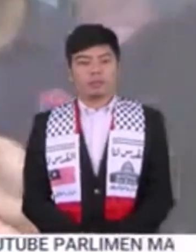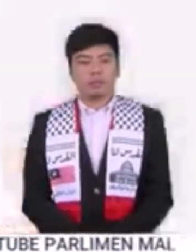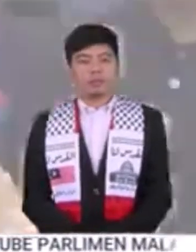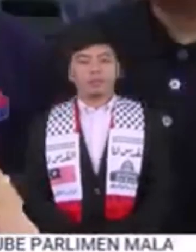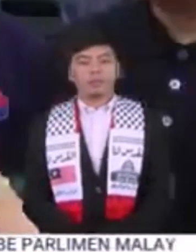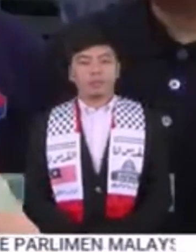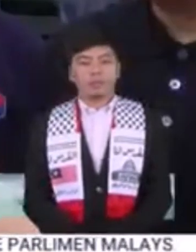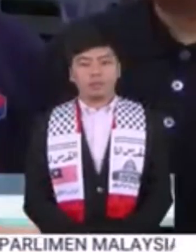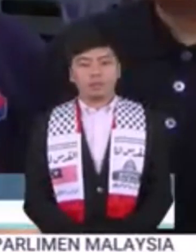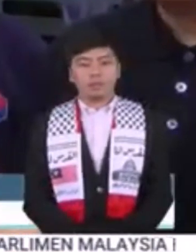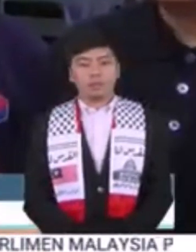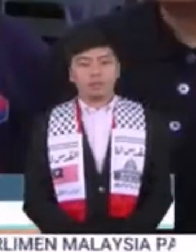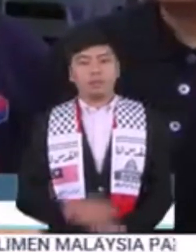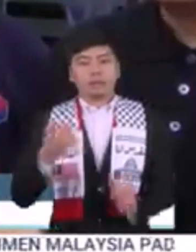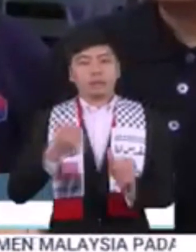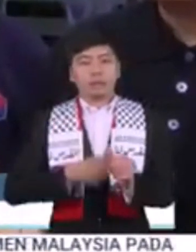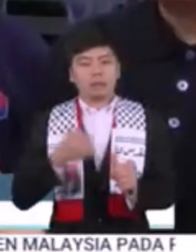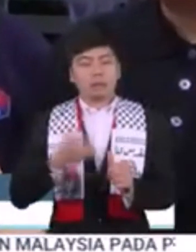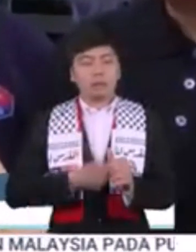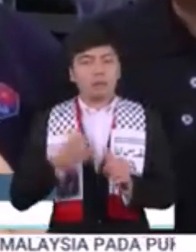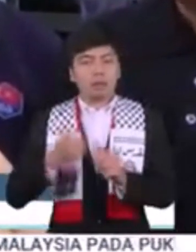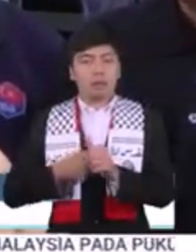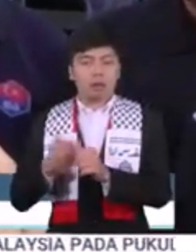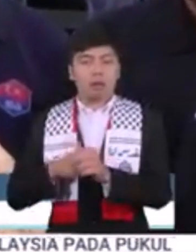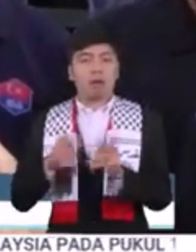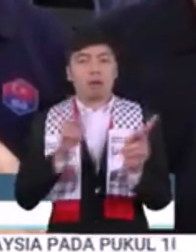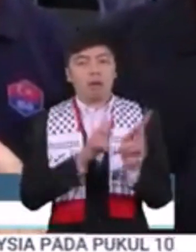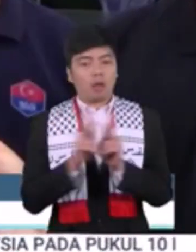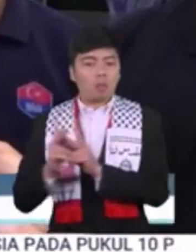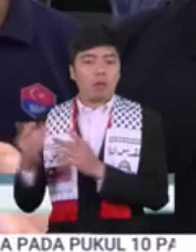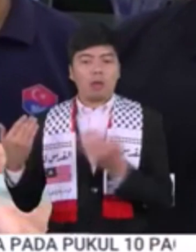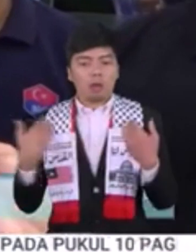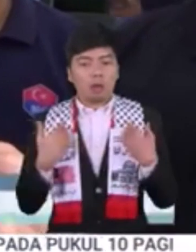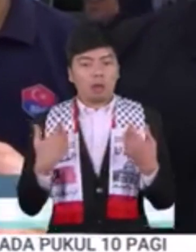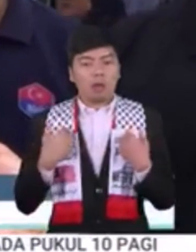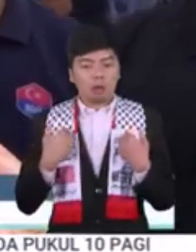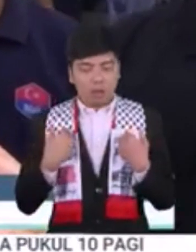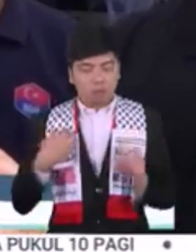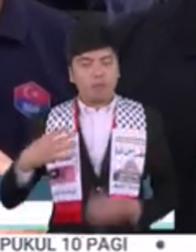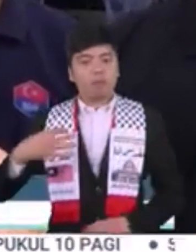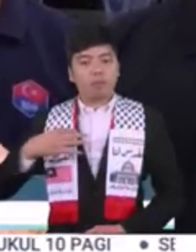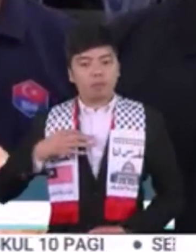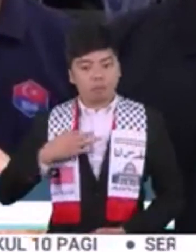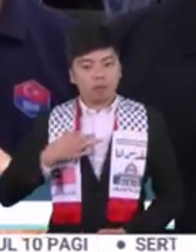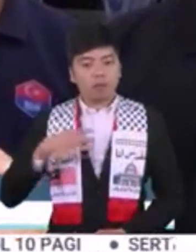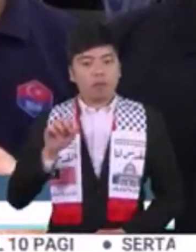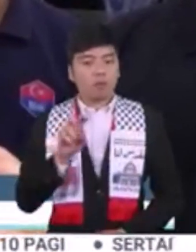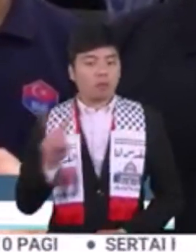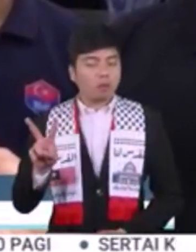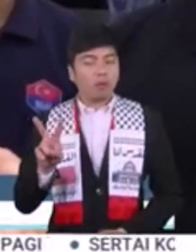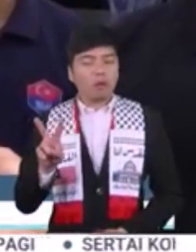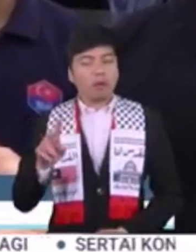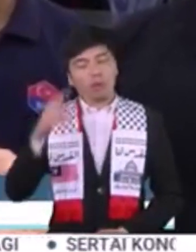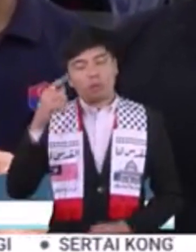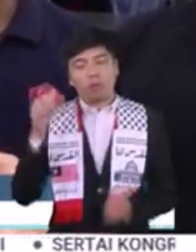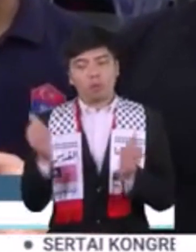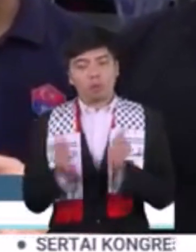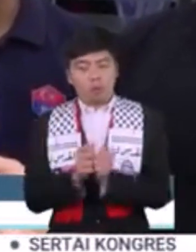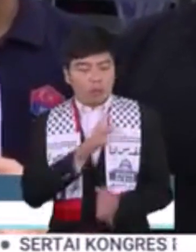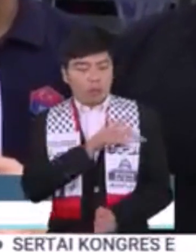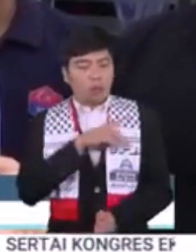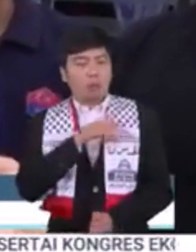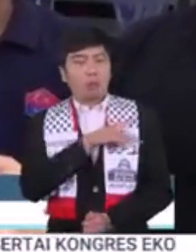Bandar setiap Kampung akan ada 25 penggerak Southern volunteers yang akan bergerak dengan ketua-ketua